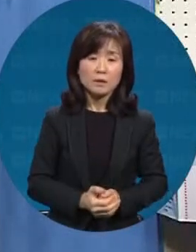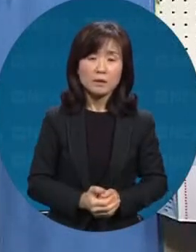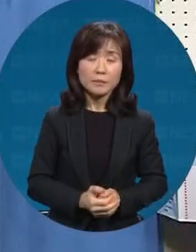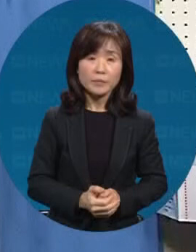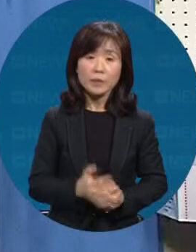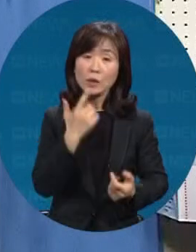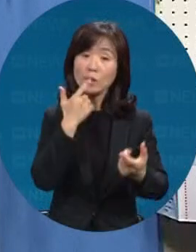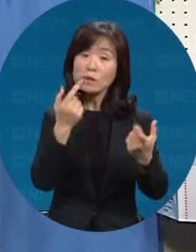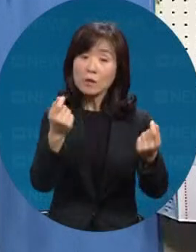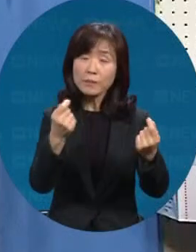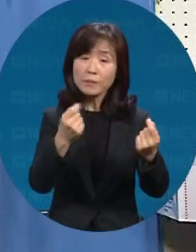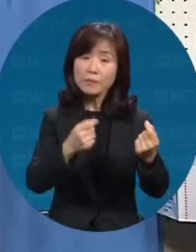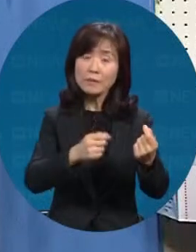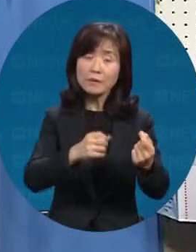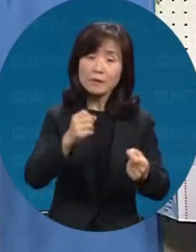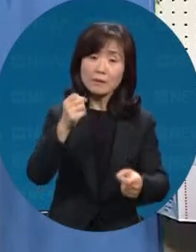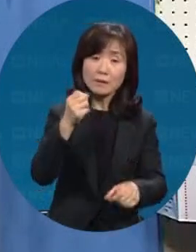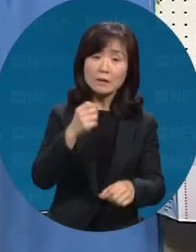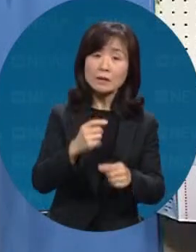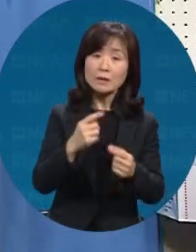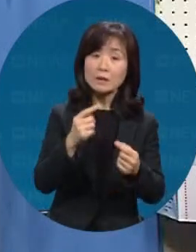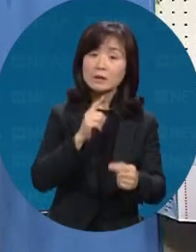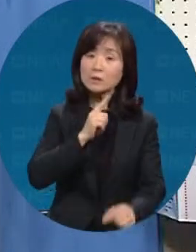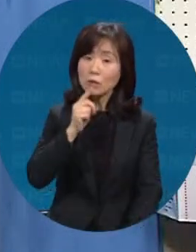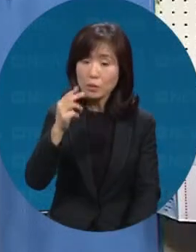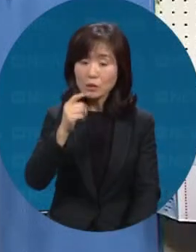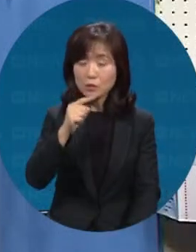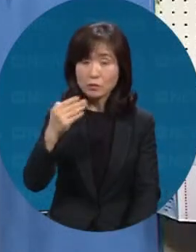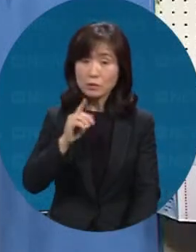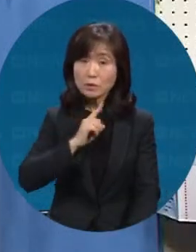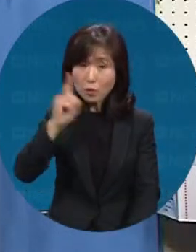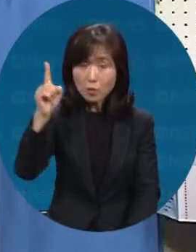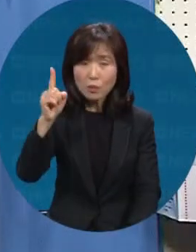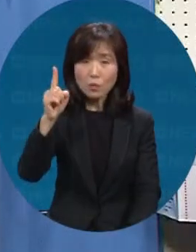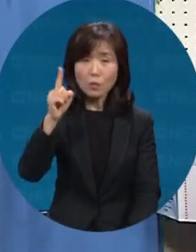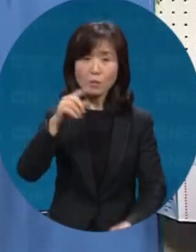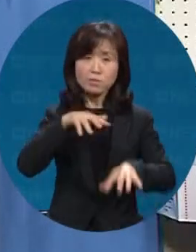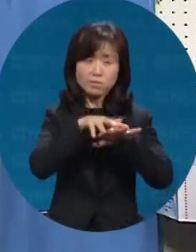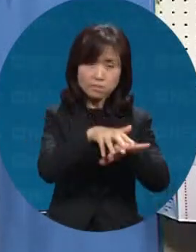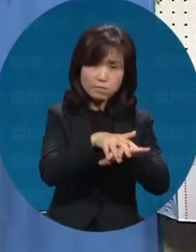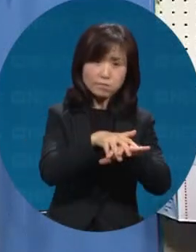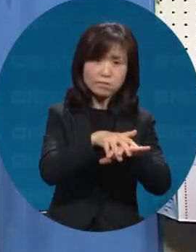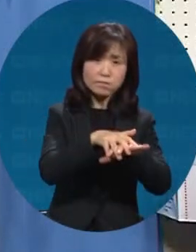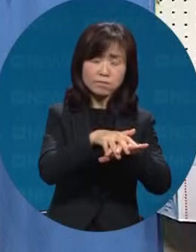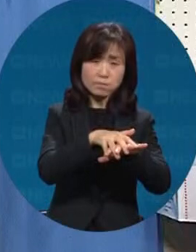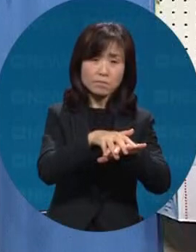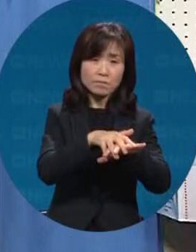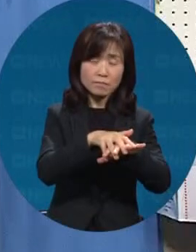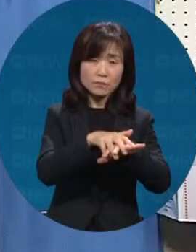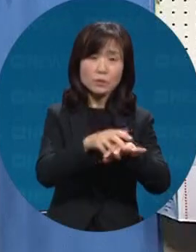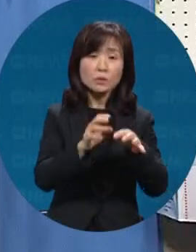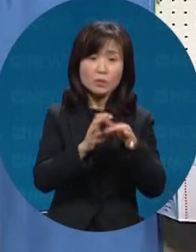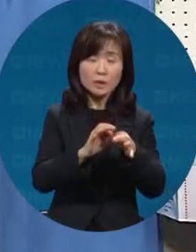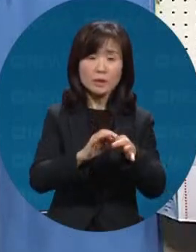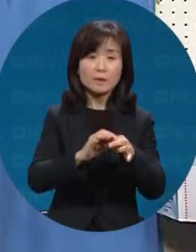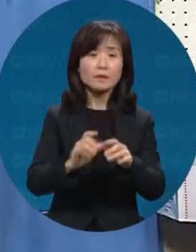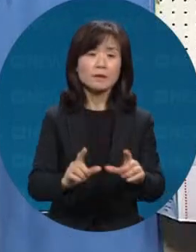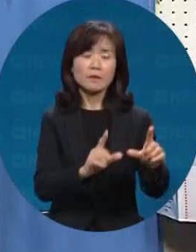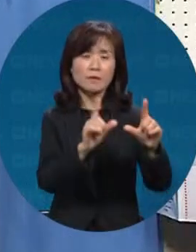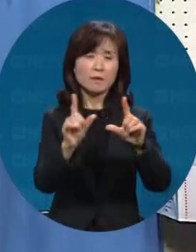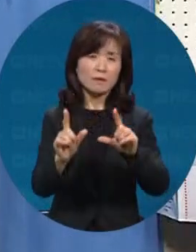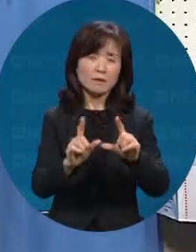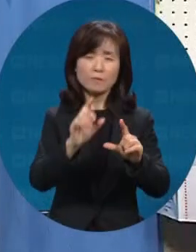간단한 신고하고 압박하고 제세동하는 이런 걸로 완전 정상 생활을 할 수도 있기 때문에 이런 것에